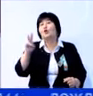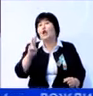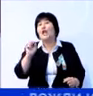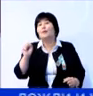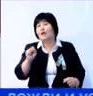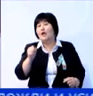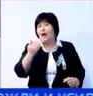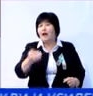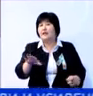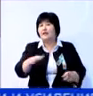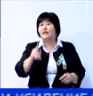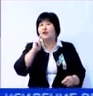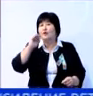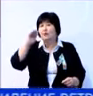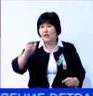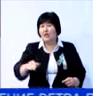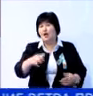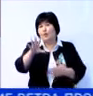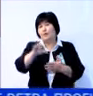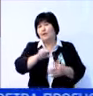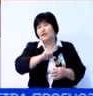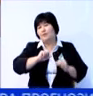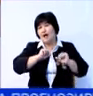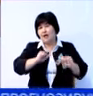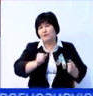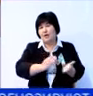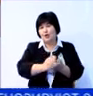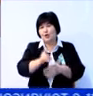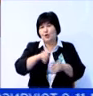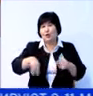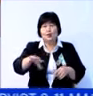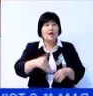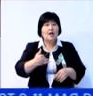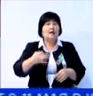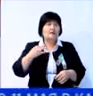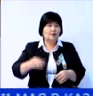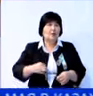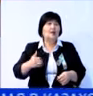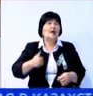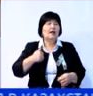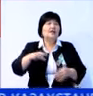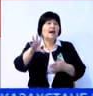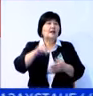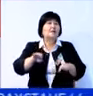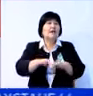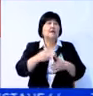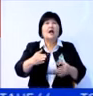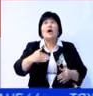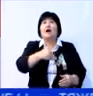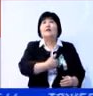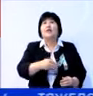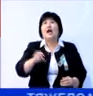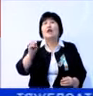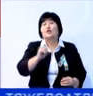Абдыкеров. Они для юного Нурислама пример самоотверженного служения Родины. Правнук гордится и равняется на них. Вдова